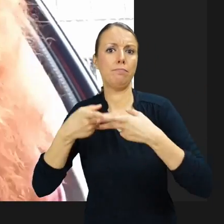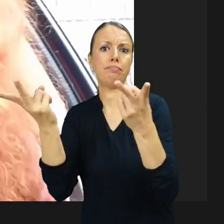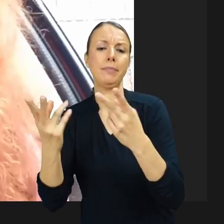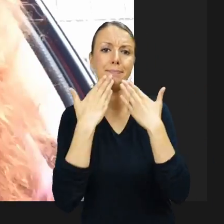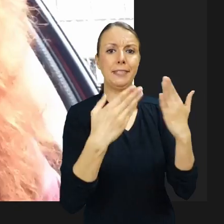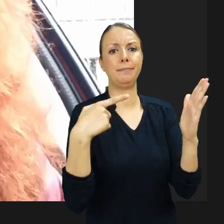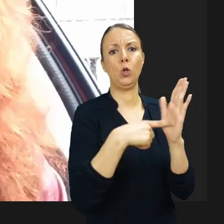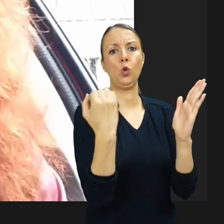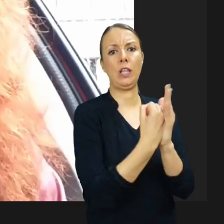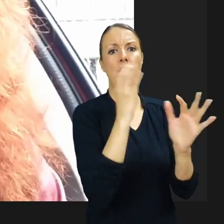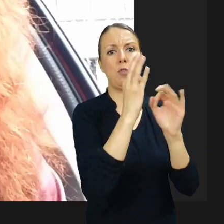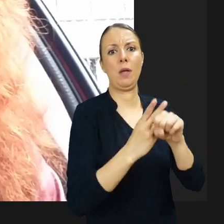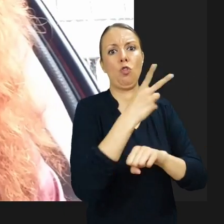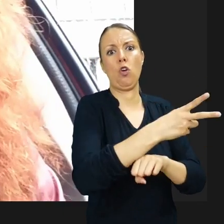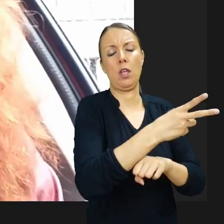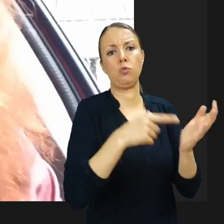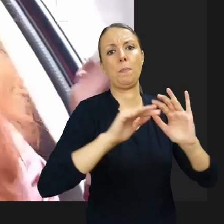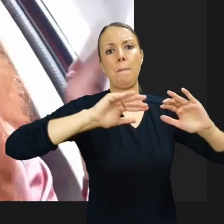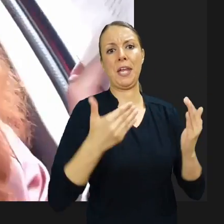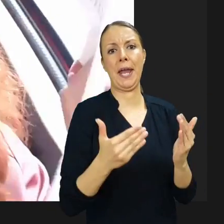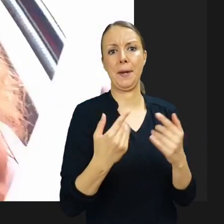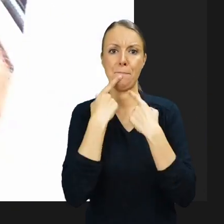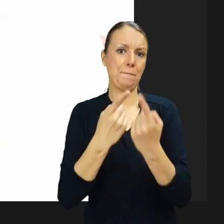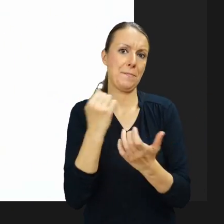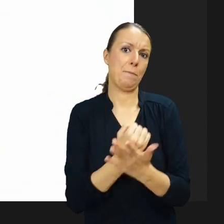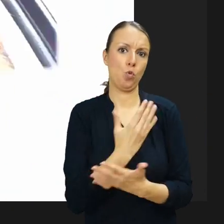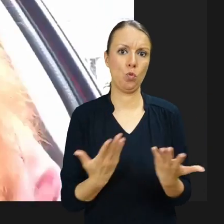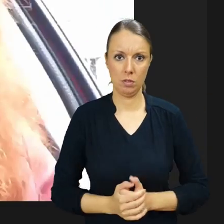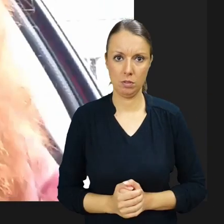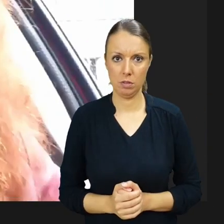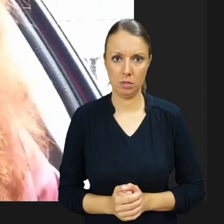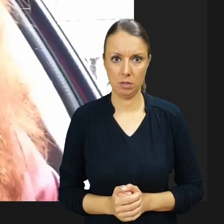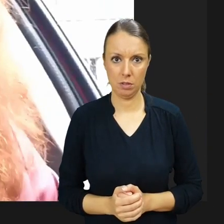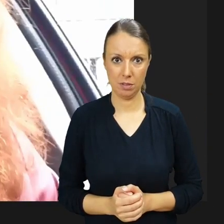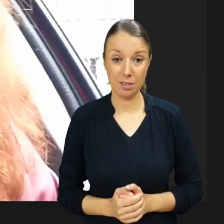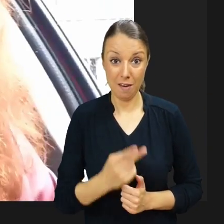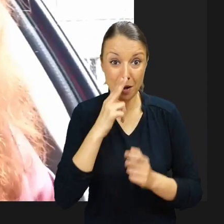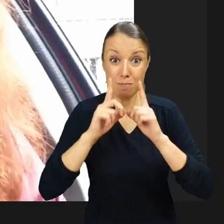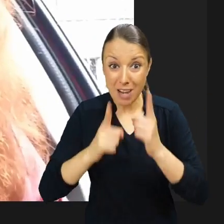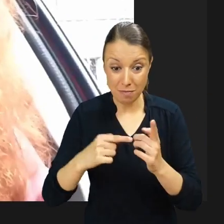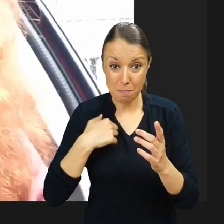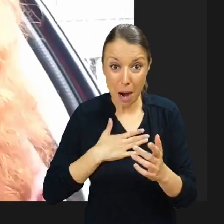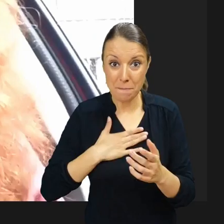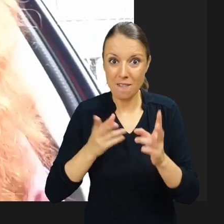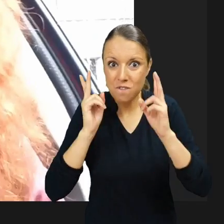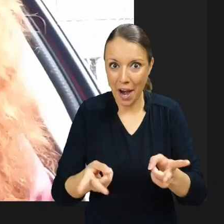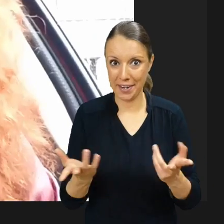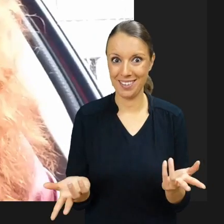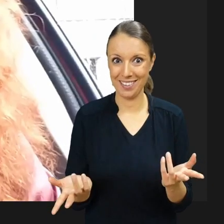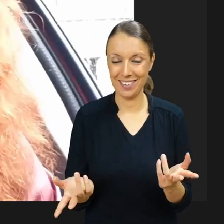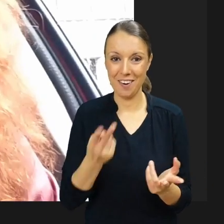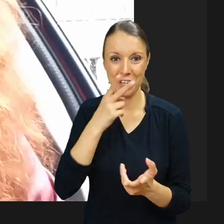I to jest fakt po prostu. Ja ten dowód na te fakty trzymam na kolanach w postaci uzasadnień